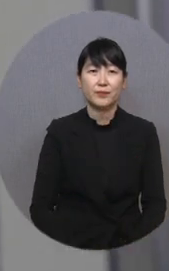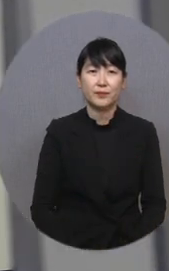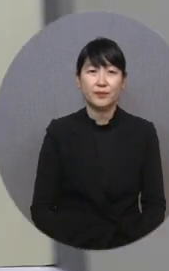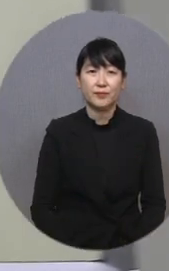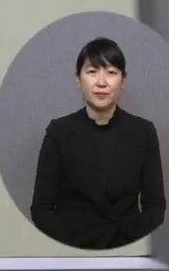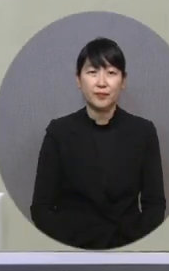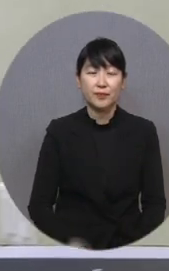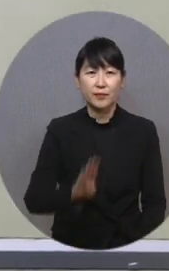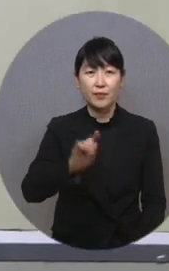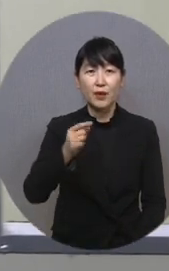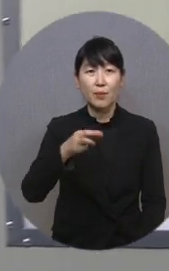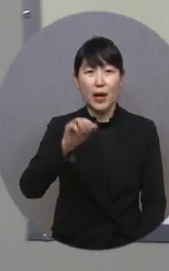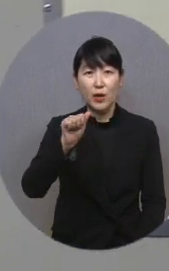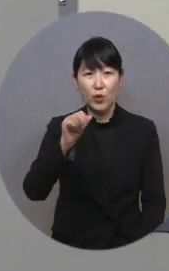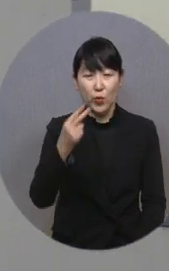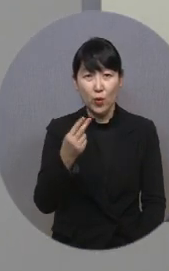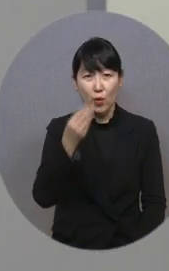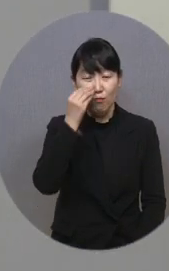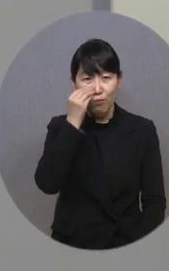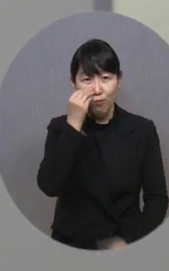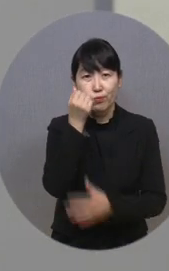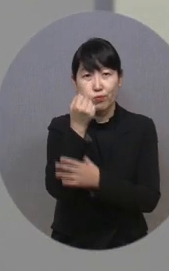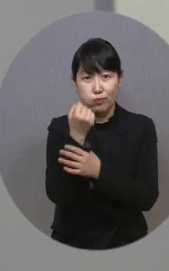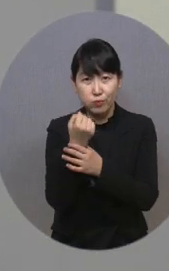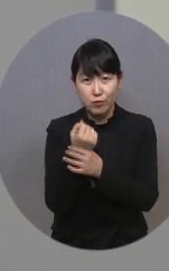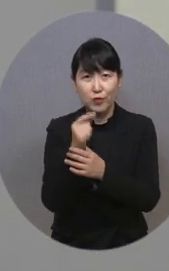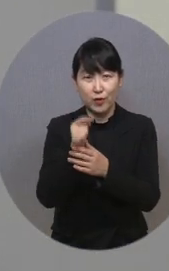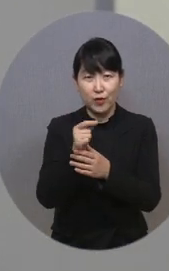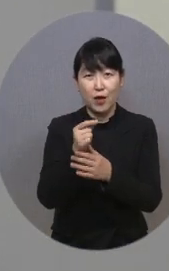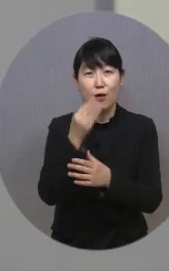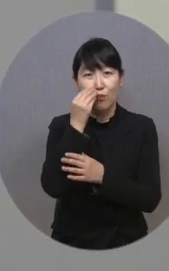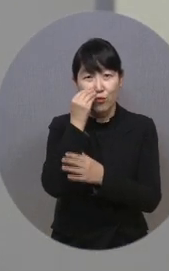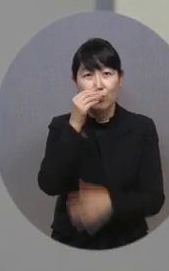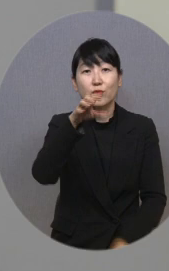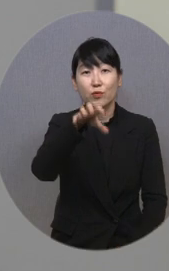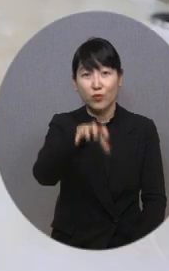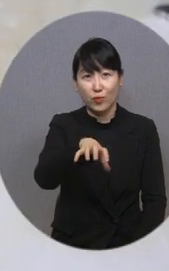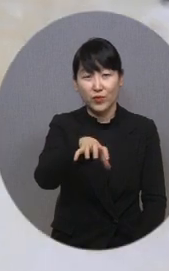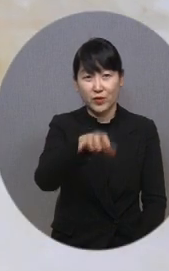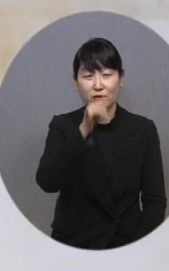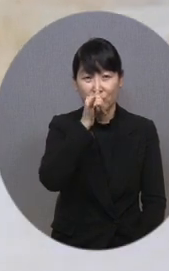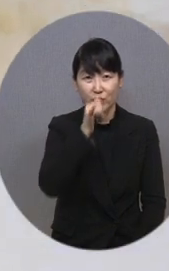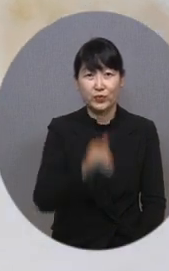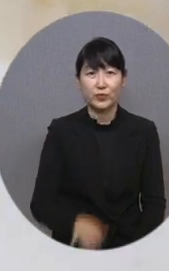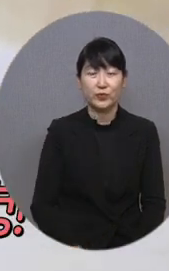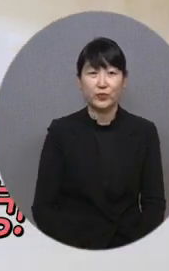발효 과정을 거치면 바로 숙성실로 들어가게 되는데요.